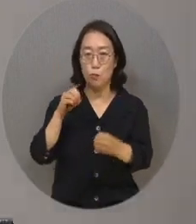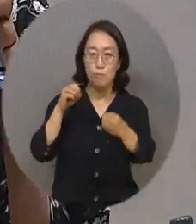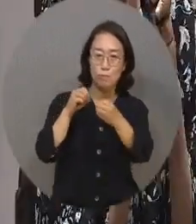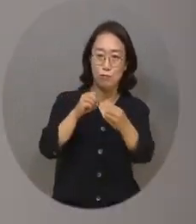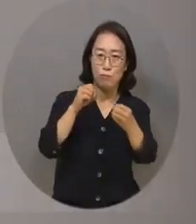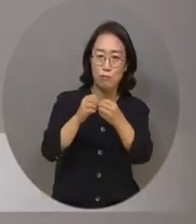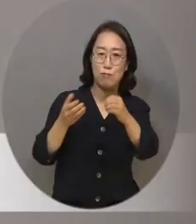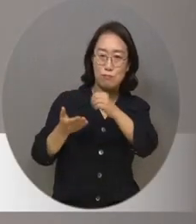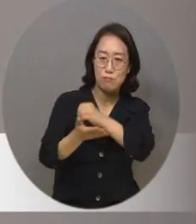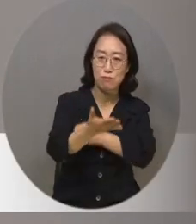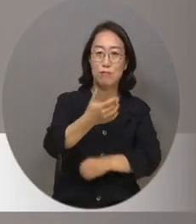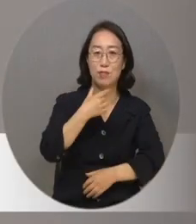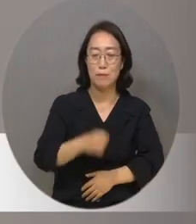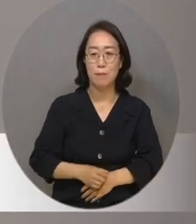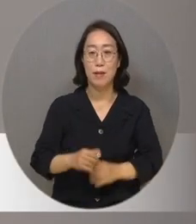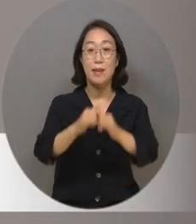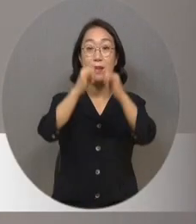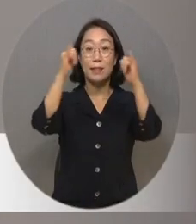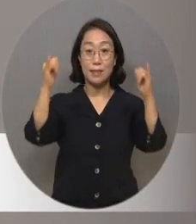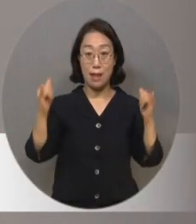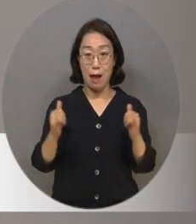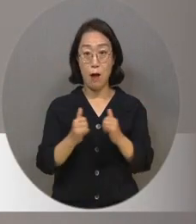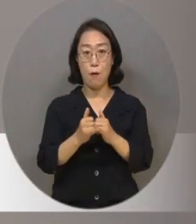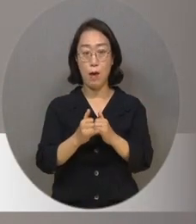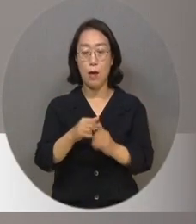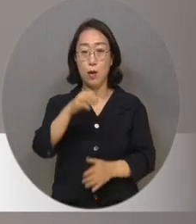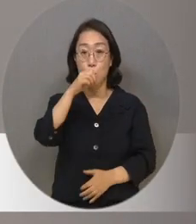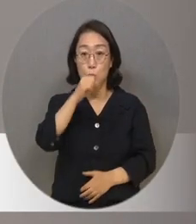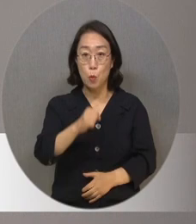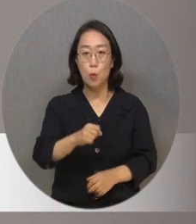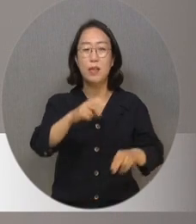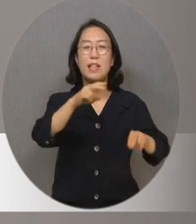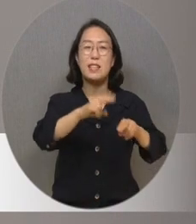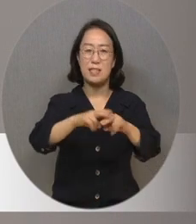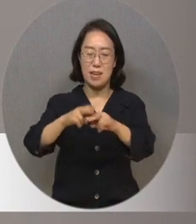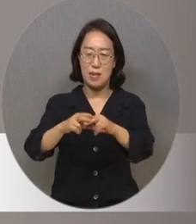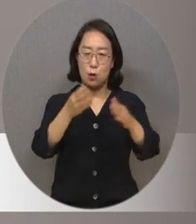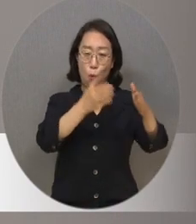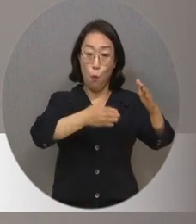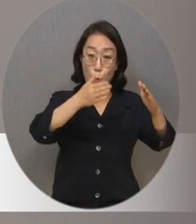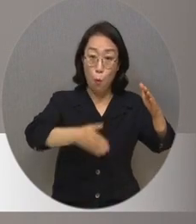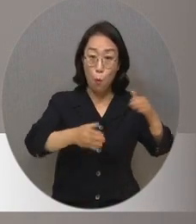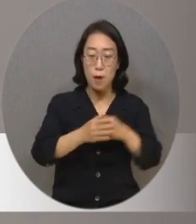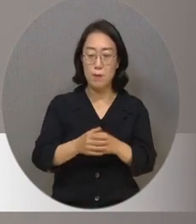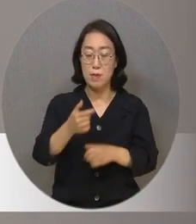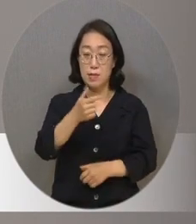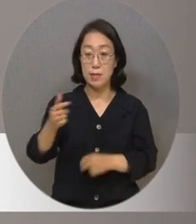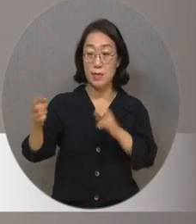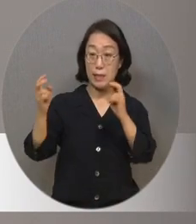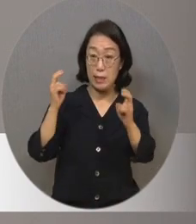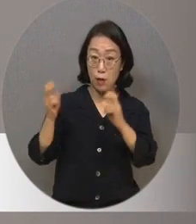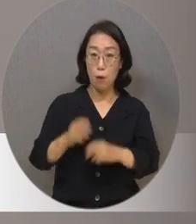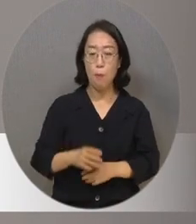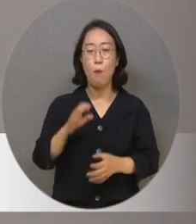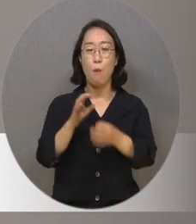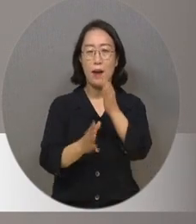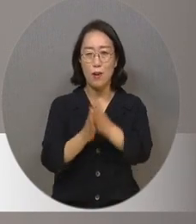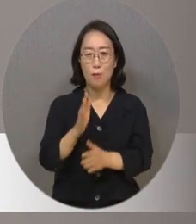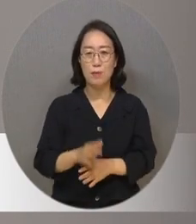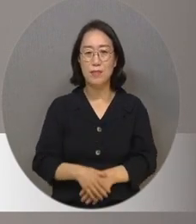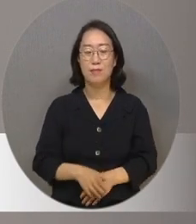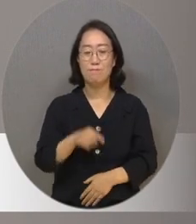합니다. 우리 사회의 양질의 일자리, 공공기관이 됐든 아니면 대기업이 됐든 그런